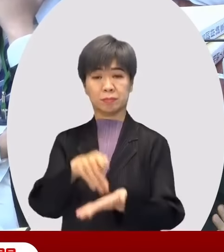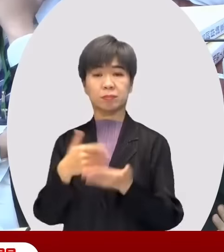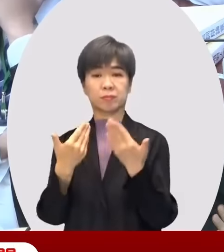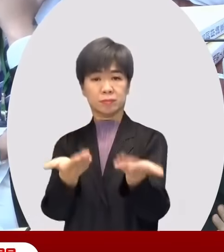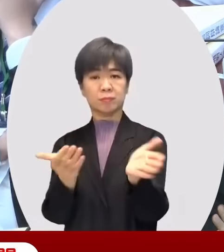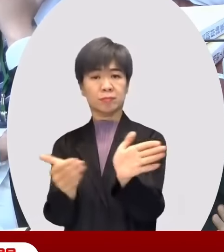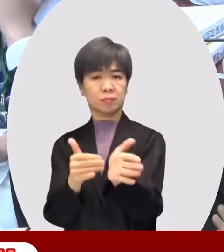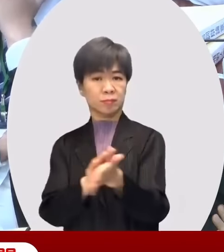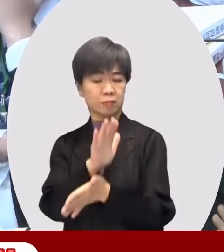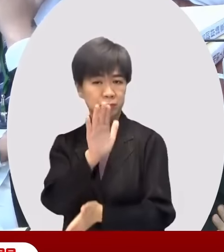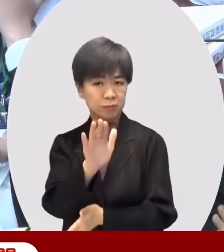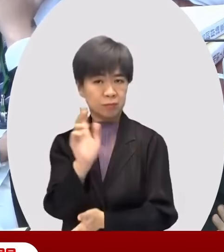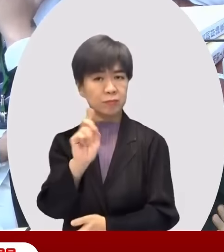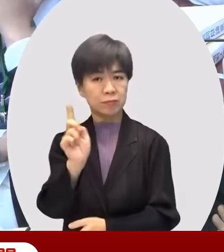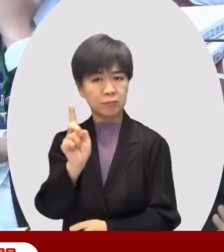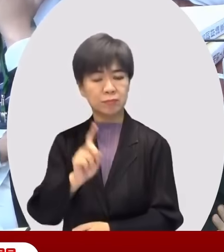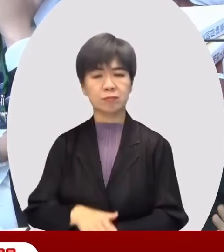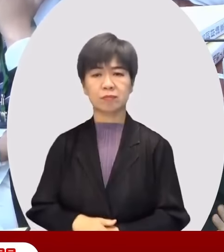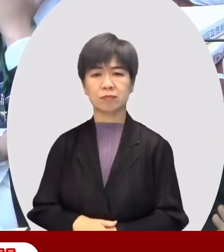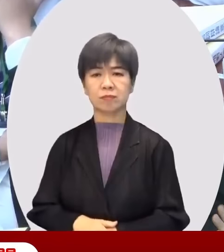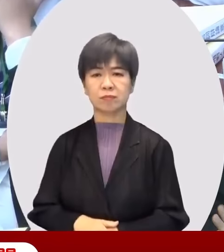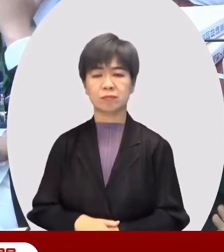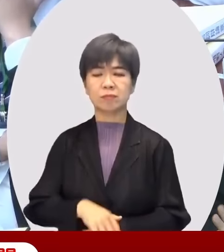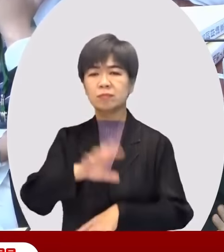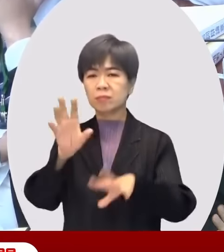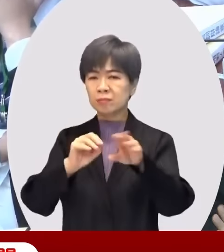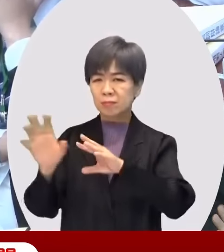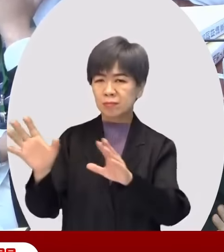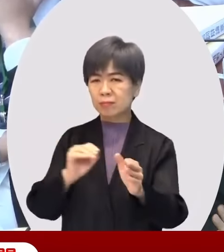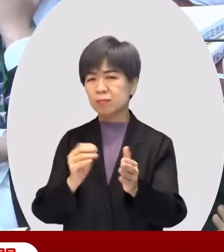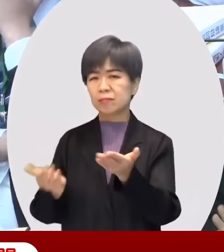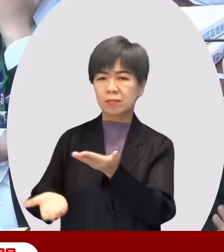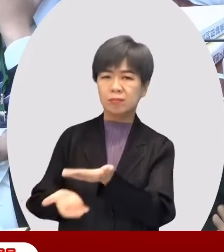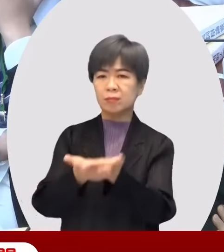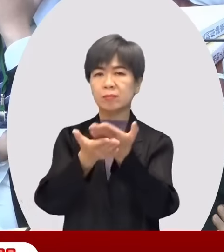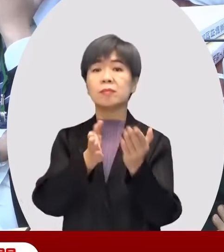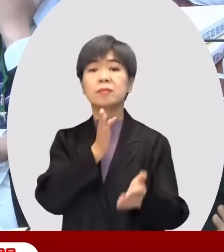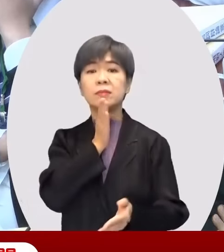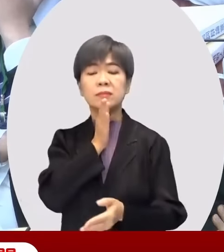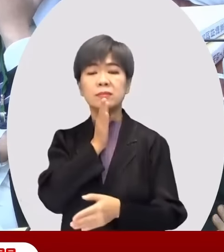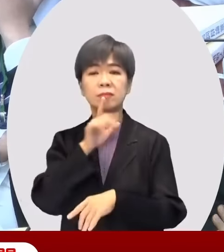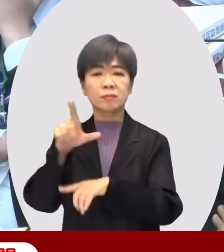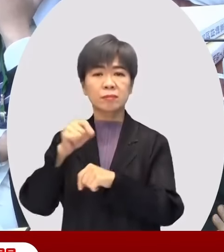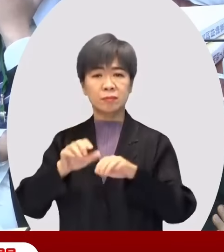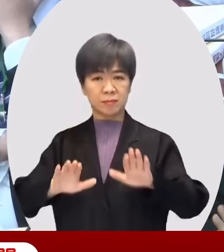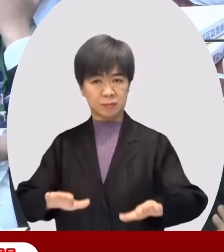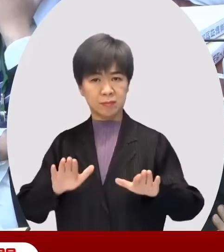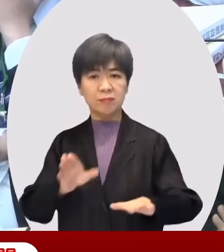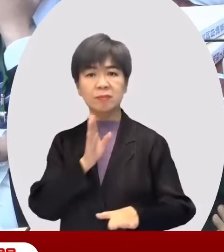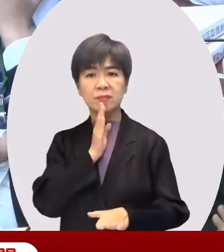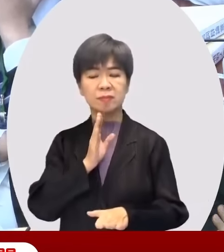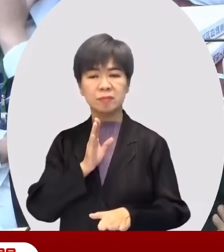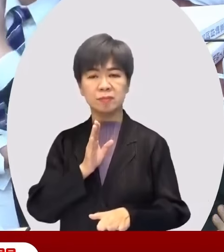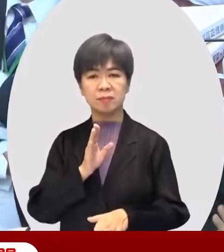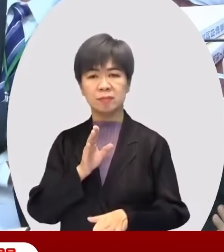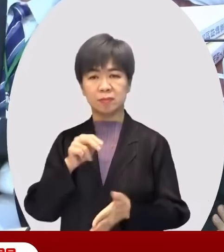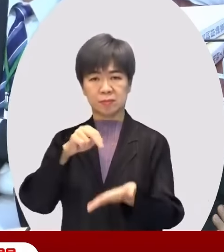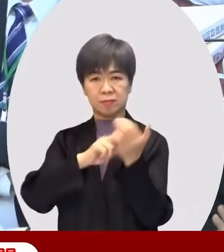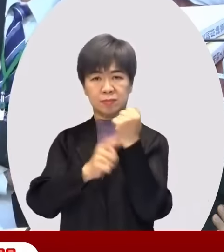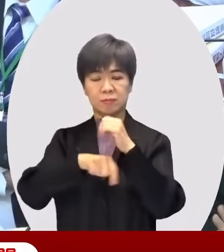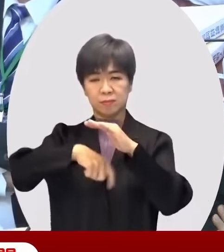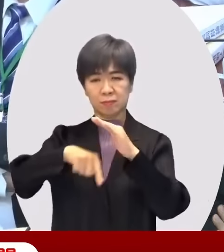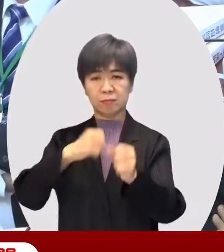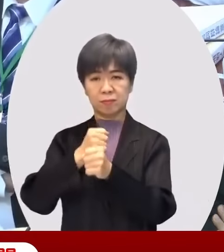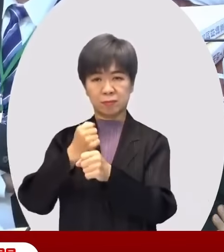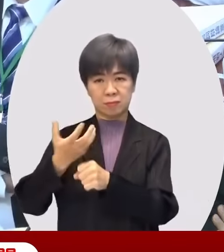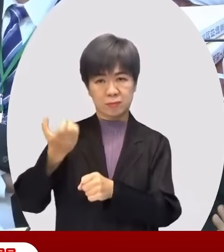名权之后，那当然就是对于要交的这些资料的话，是依照这个现在是在明定在立法